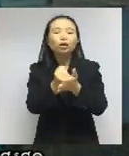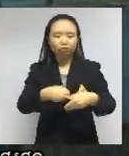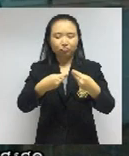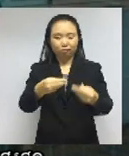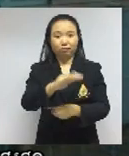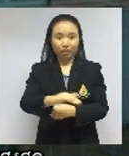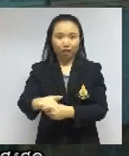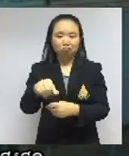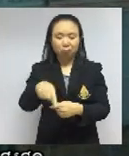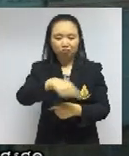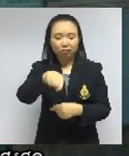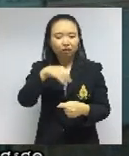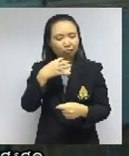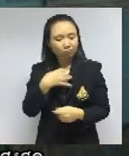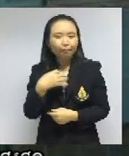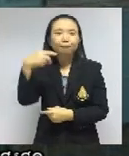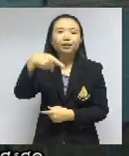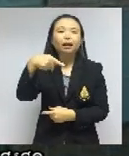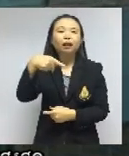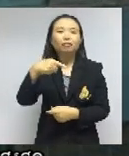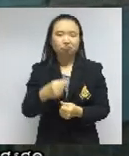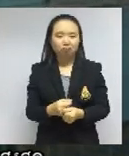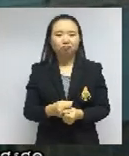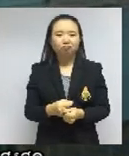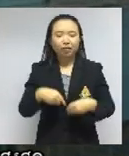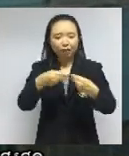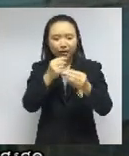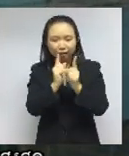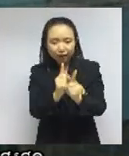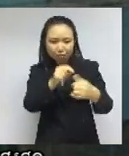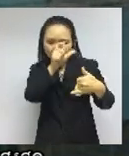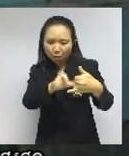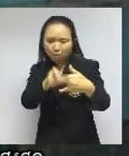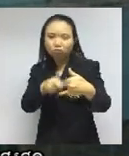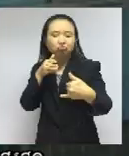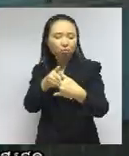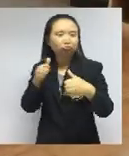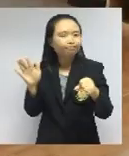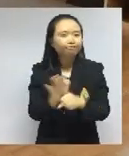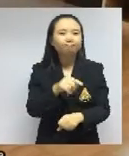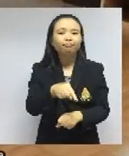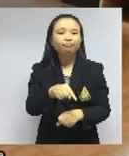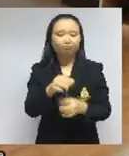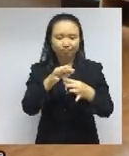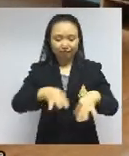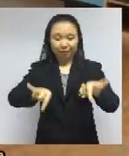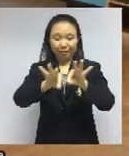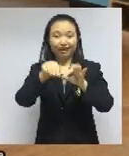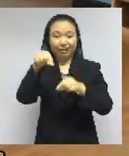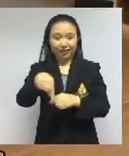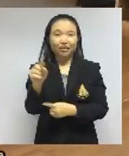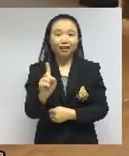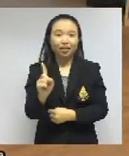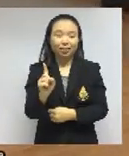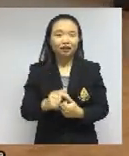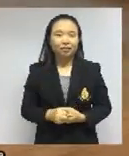สนุนพัฒนาการของเด็กที่มีความต้องการจำเป็นพิเศษให้เต็มตามศักยภาพสูงสุดหลักสำคัญของโปร